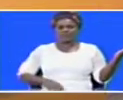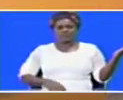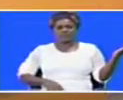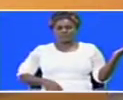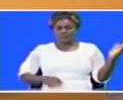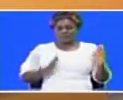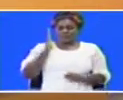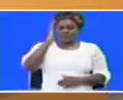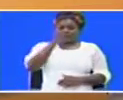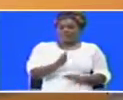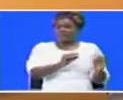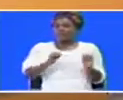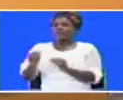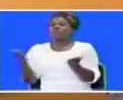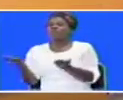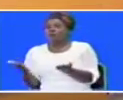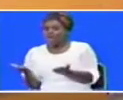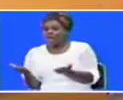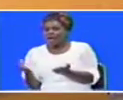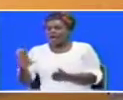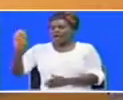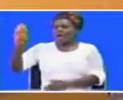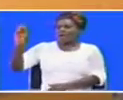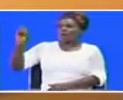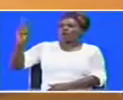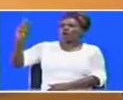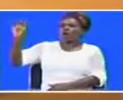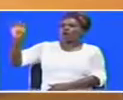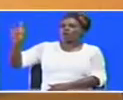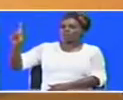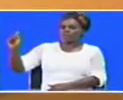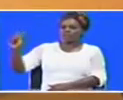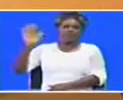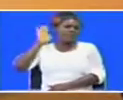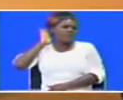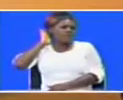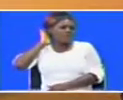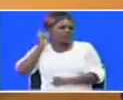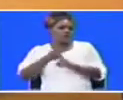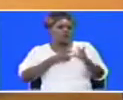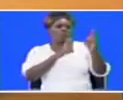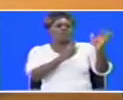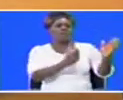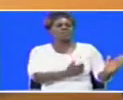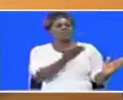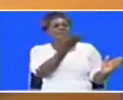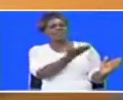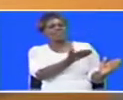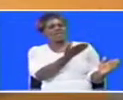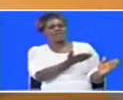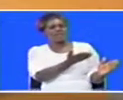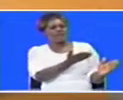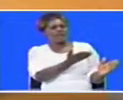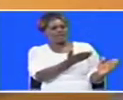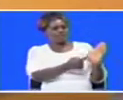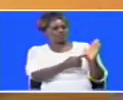Moja kwa moja mtazamaji, sasa tuelekee katika kaunti ya Bomet kule ili tuweze kupata kusikia kutoka mwanahabari mwenzangu Kaemba ambaye yuko kule, atakuwa